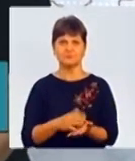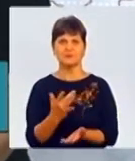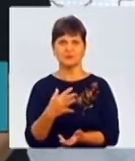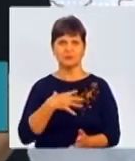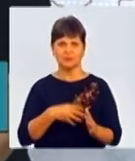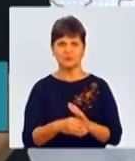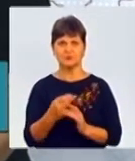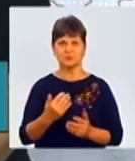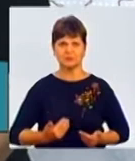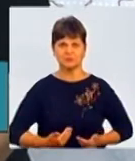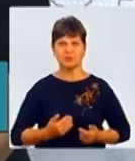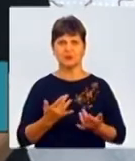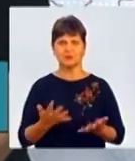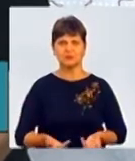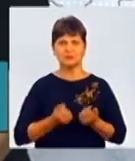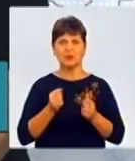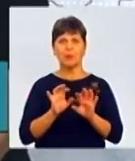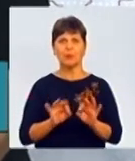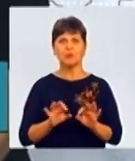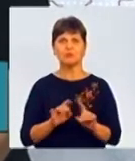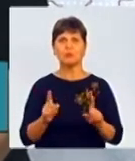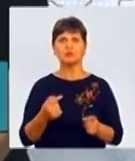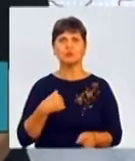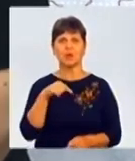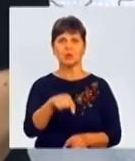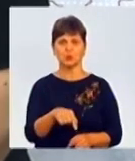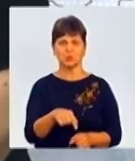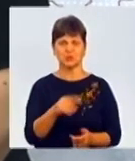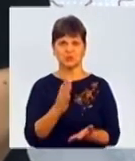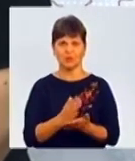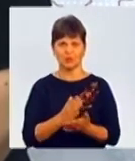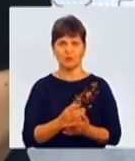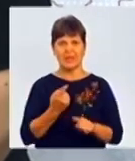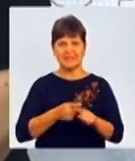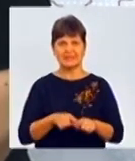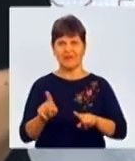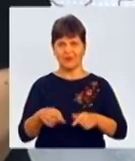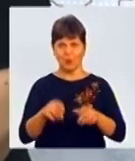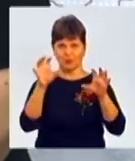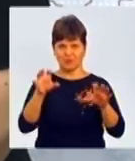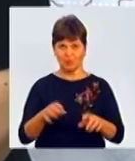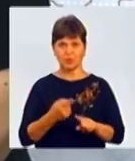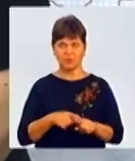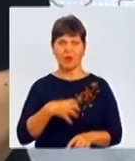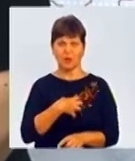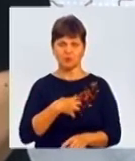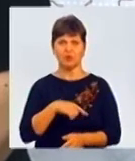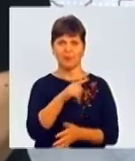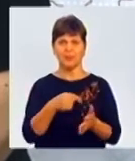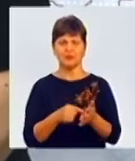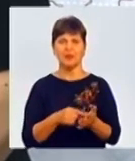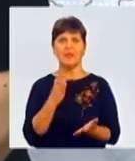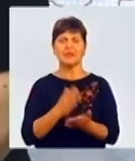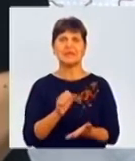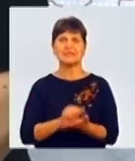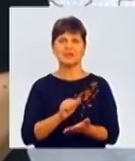Пояснили, чому ми знаходимося там, тому що це вимога, це актуальне дуже питання. Також сертифіковані у нас пляжі Хімік